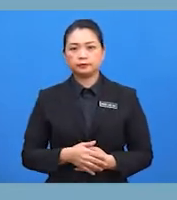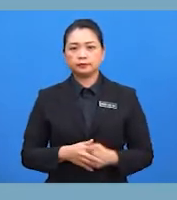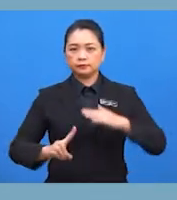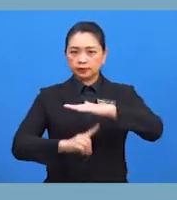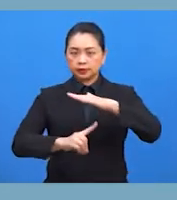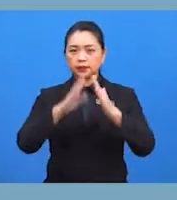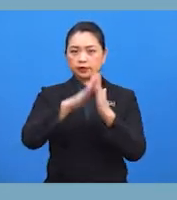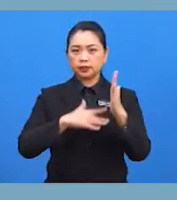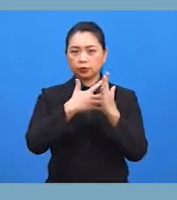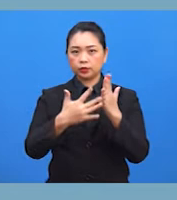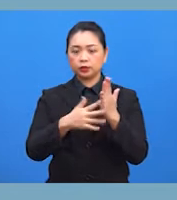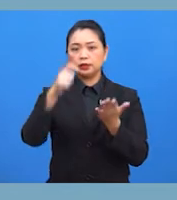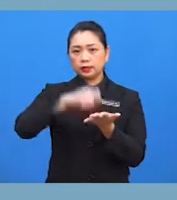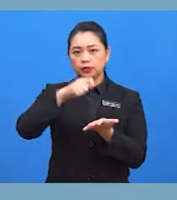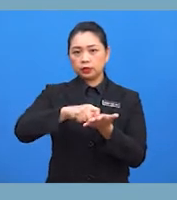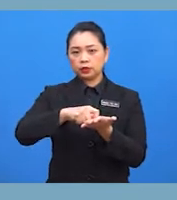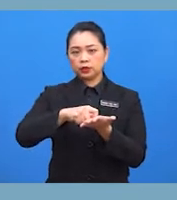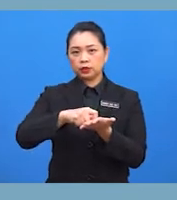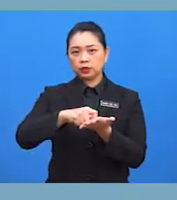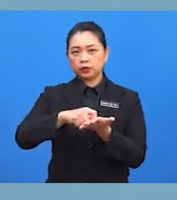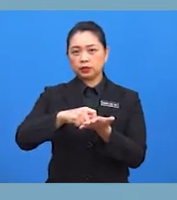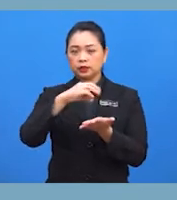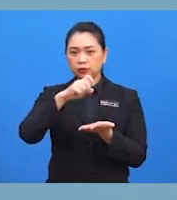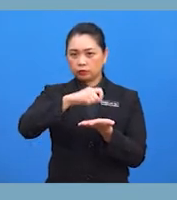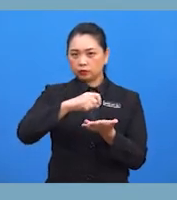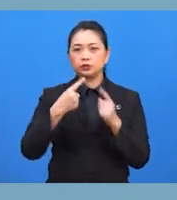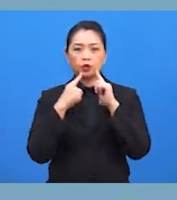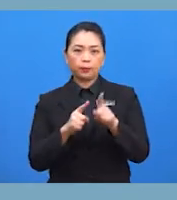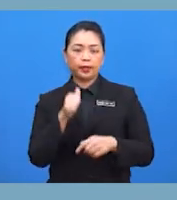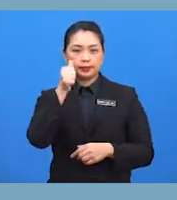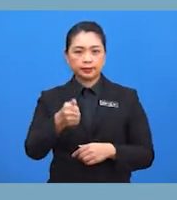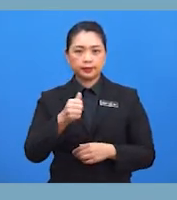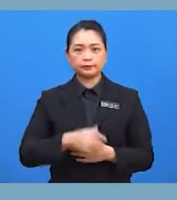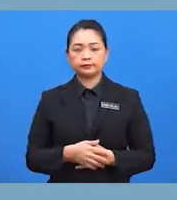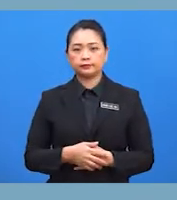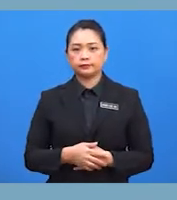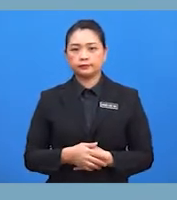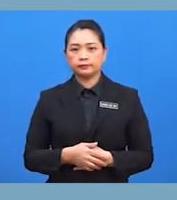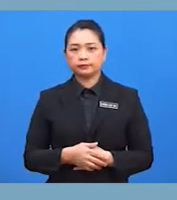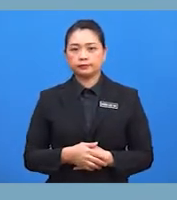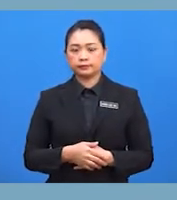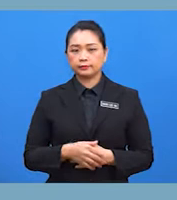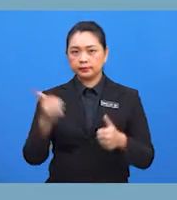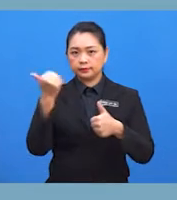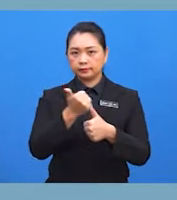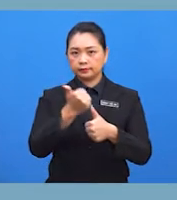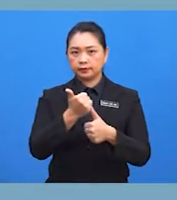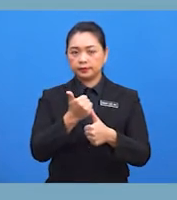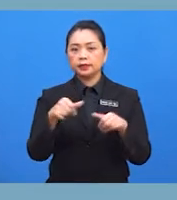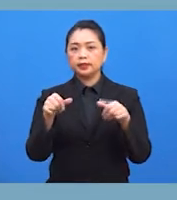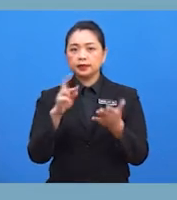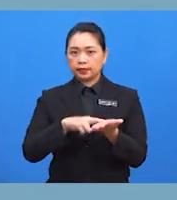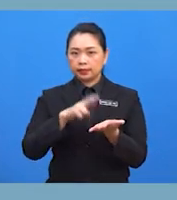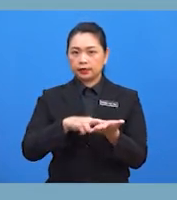Berdasarkan jadual pada skrin, hitung dan rumuskan jawapan anda. Yang pertama, kadar pengangguran pada